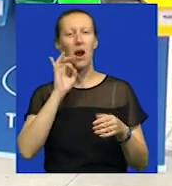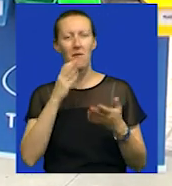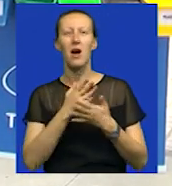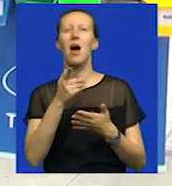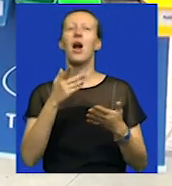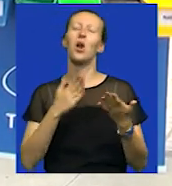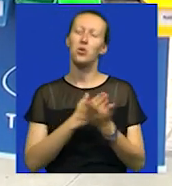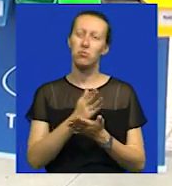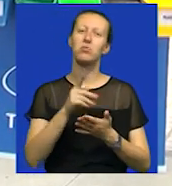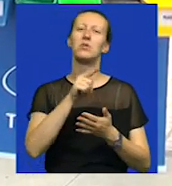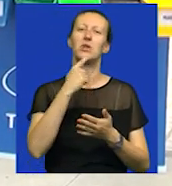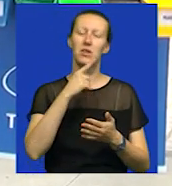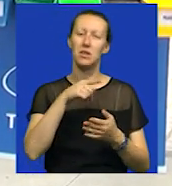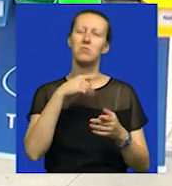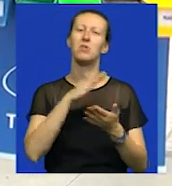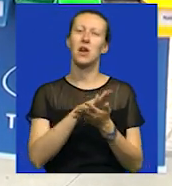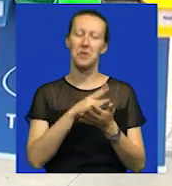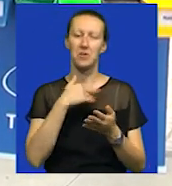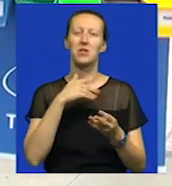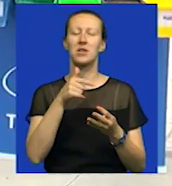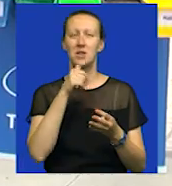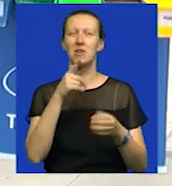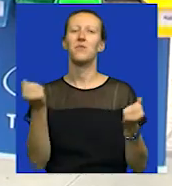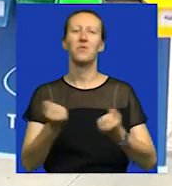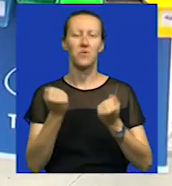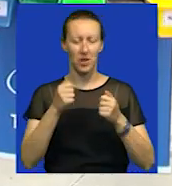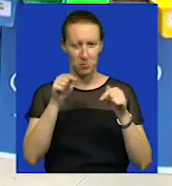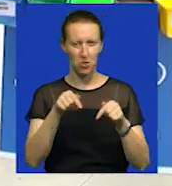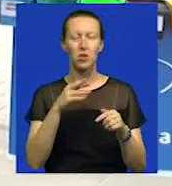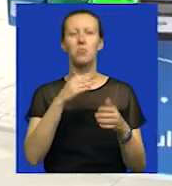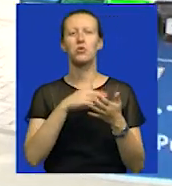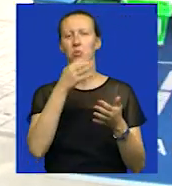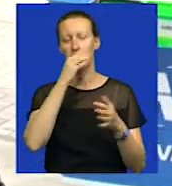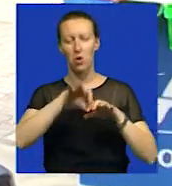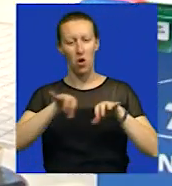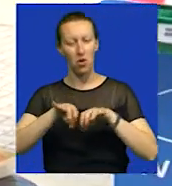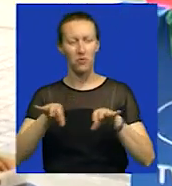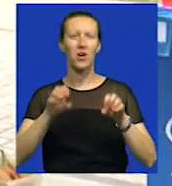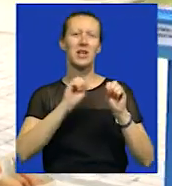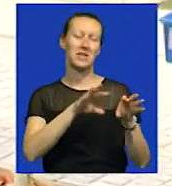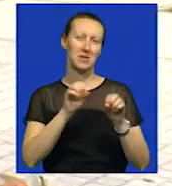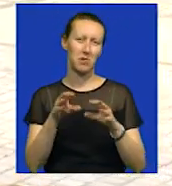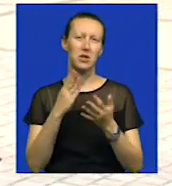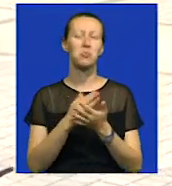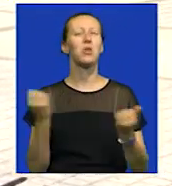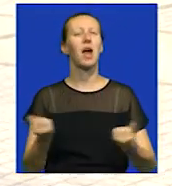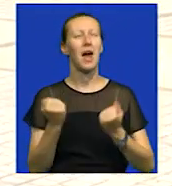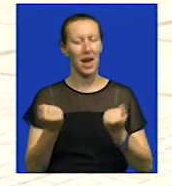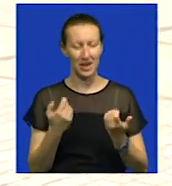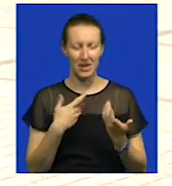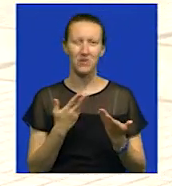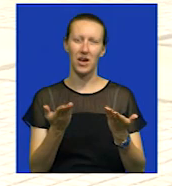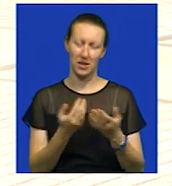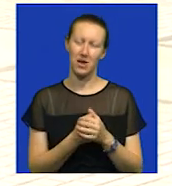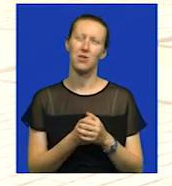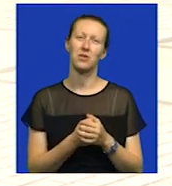ali usput se hiti i na vježbe, čakula. I na vježbe. Oško, i na vježbe. Da, da. Da more bolje odvajati komunalni otpad. Da budem aktivnija. Eko, to